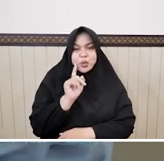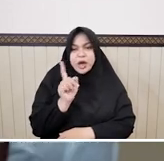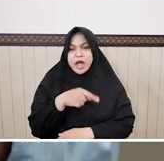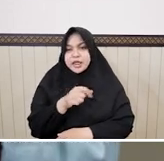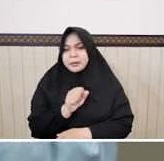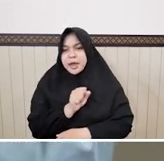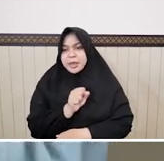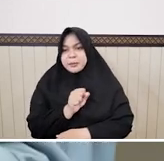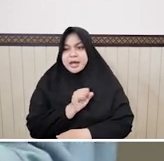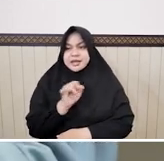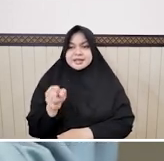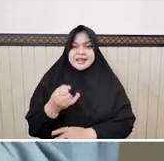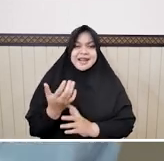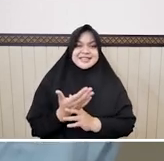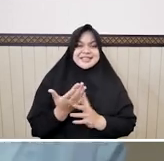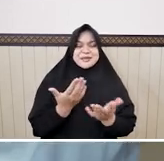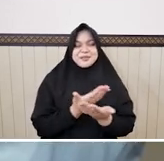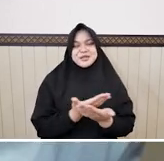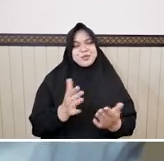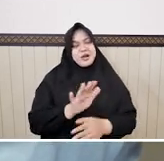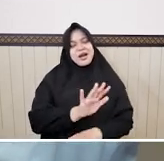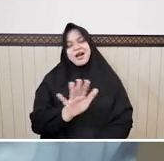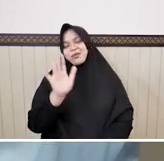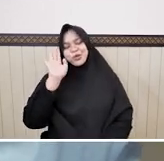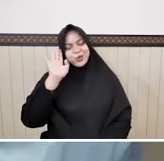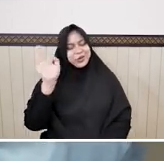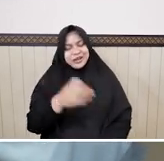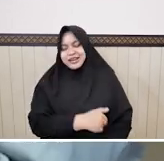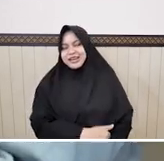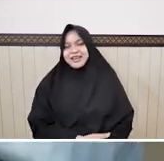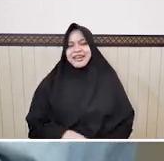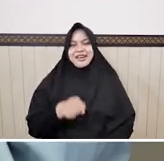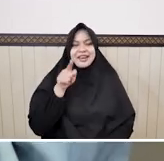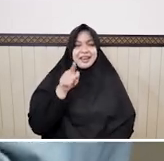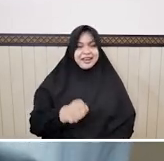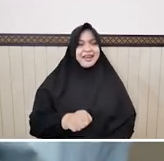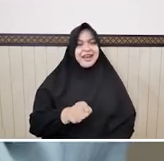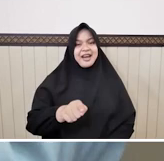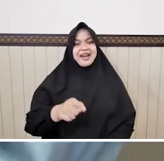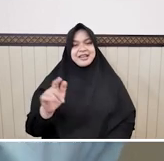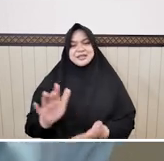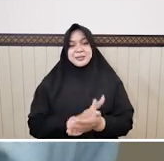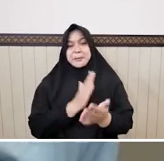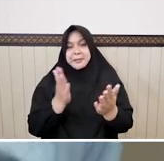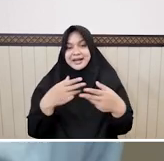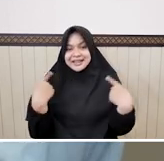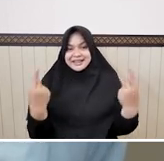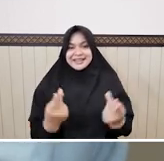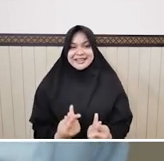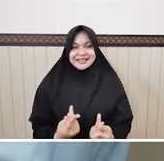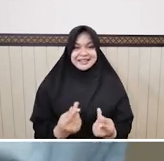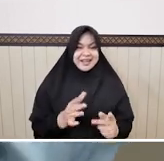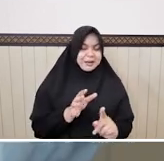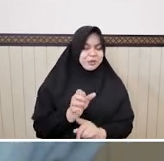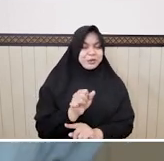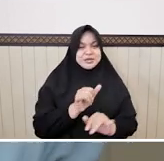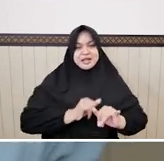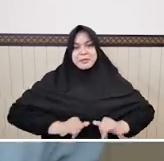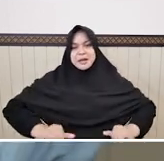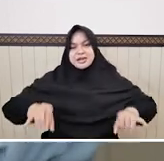tiba-tiba nanti menjadi accessible semua nonton ya nggak mungkin maka peluangnya adalah Mari kita bersama-sama